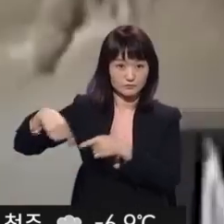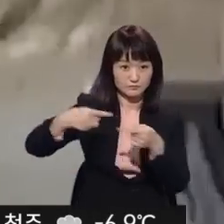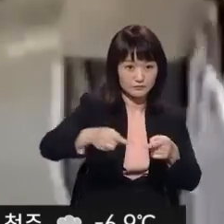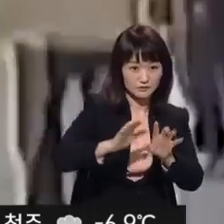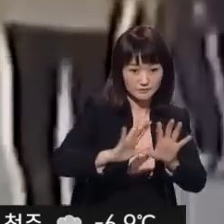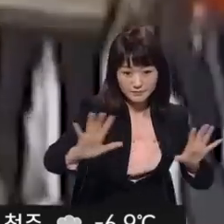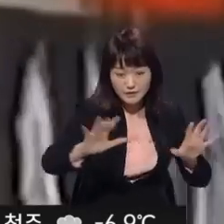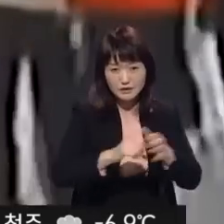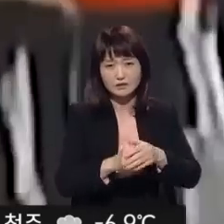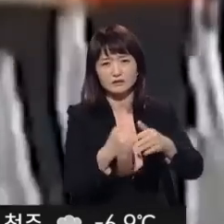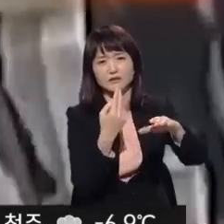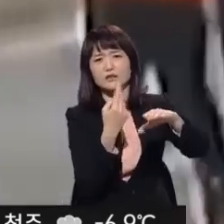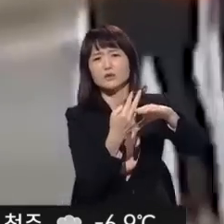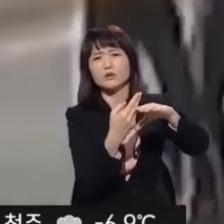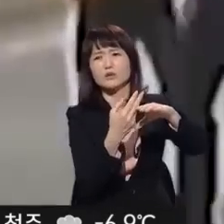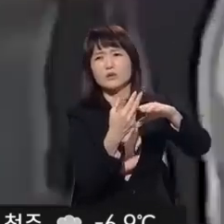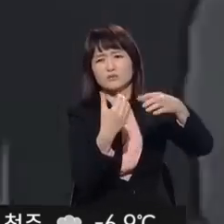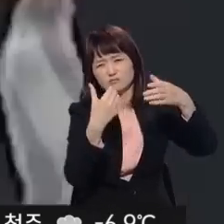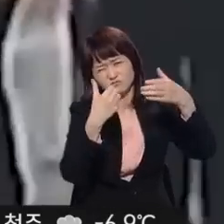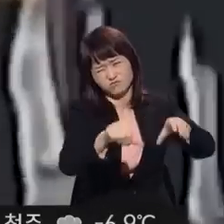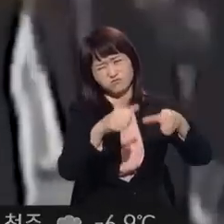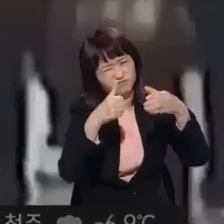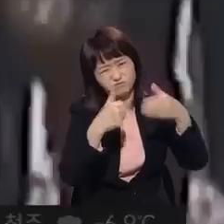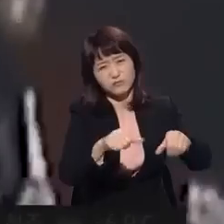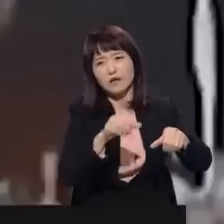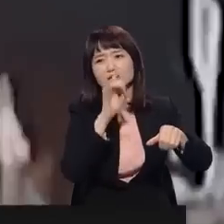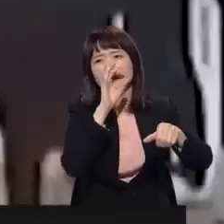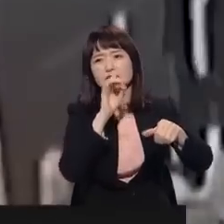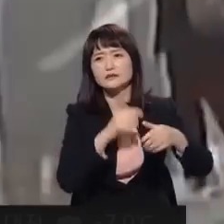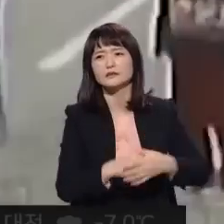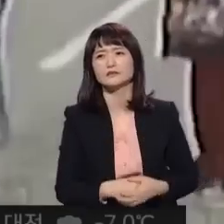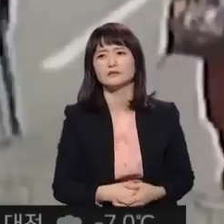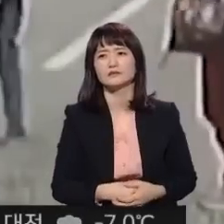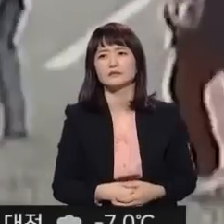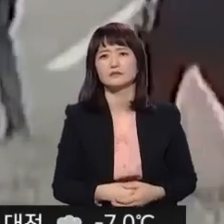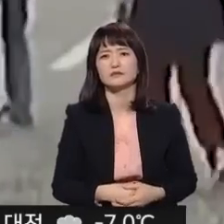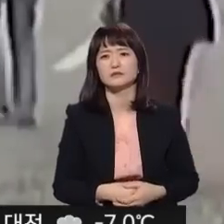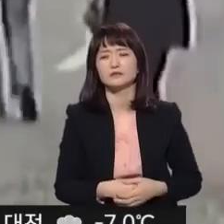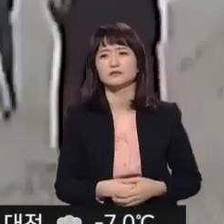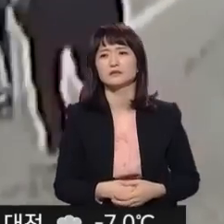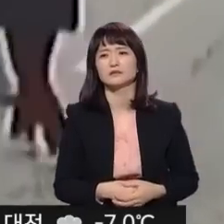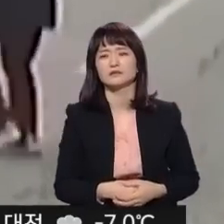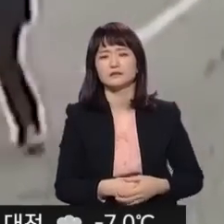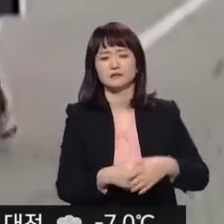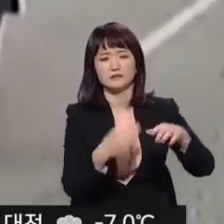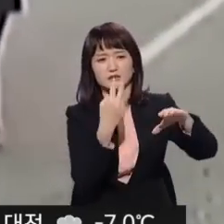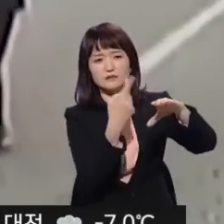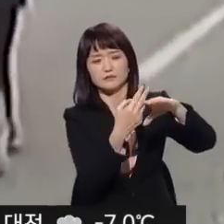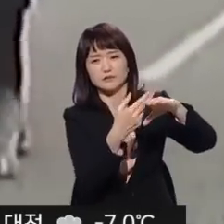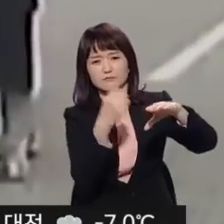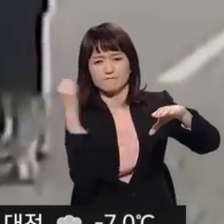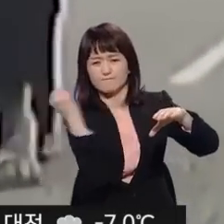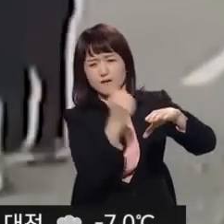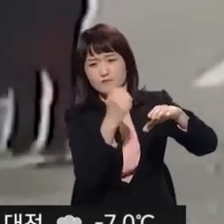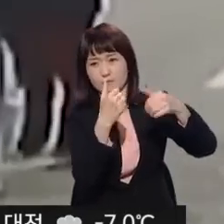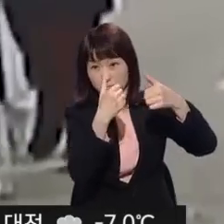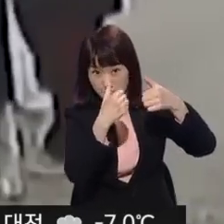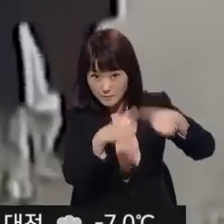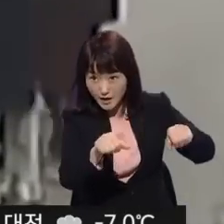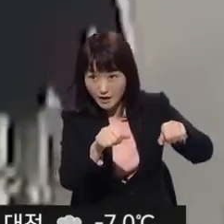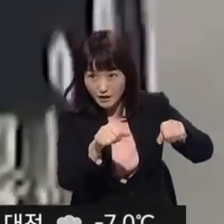창문을 어떻게든 열려고 하는데 잘 안 돼요. 힘껏 쾅쾅쾅. 창문 결국 쨍그랑 깨트리고